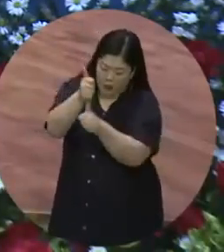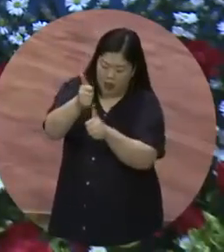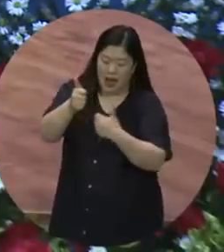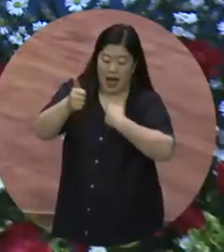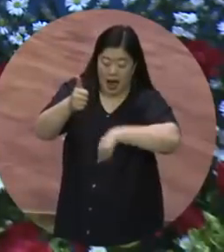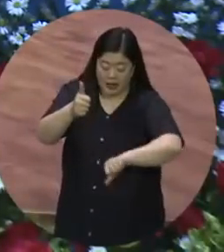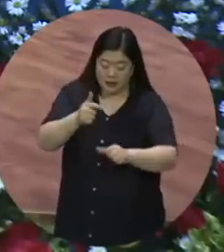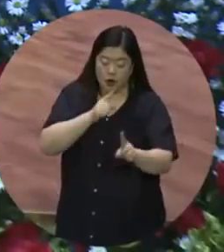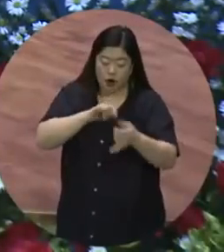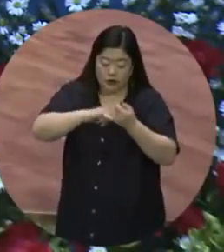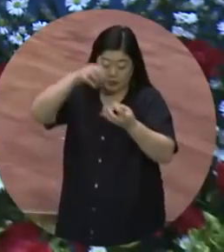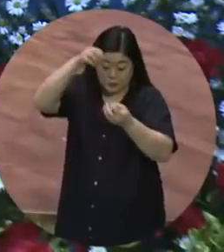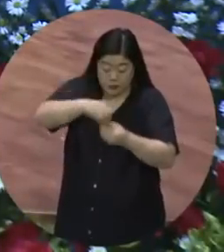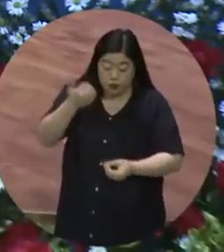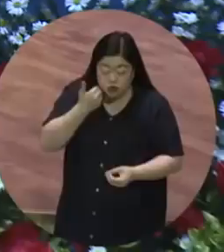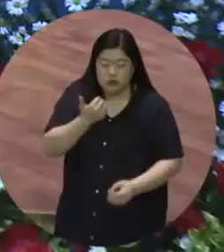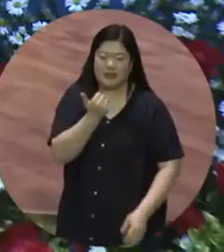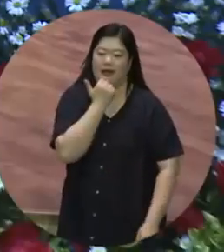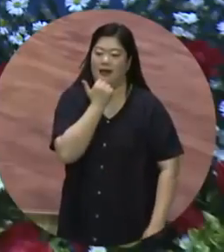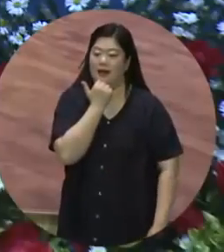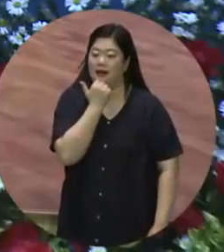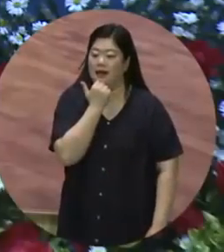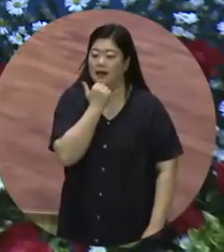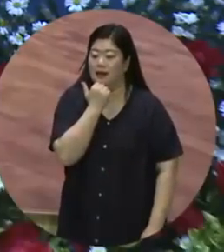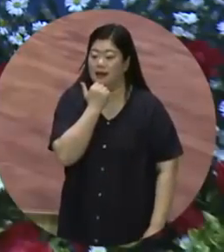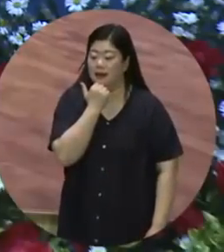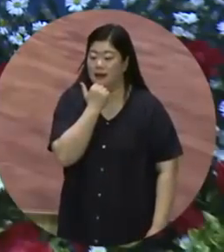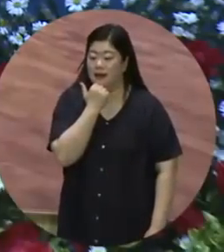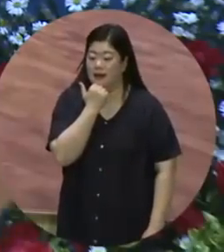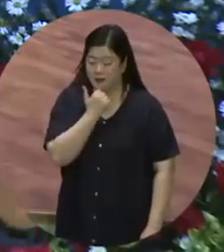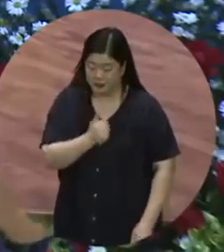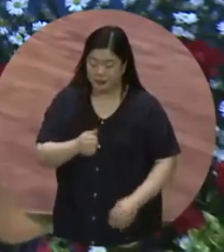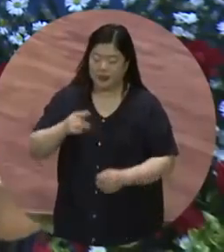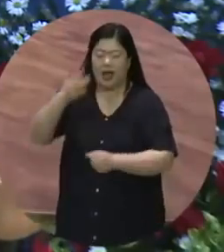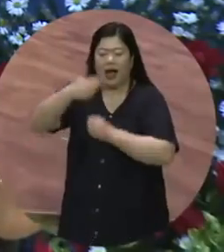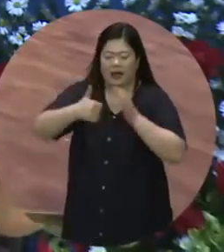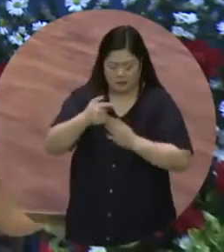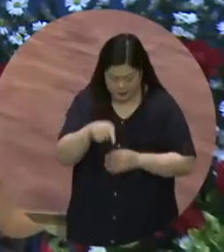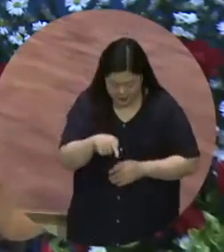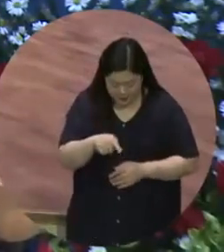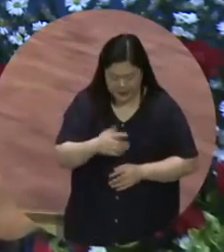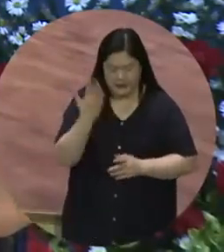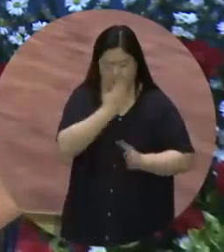이삭을 언약의 계승자로 그렇게 제대로 자리매김하도록 정리를 합니다.